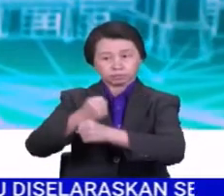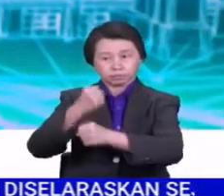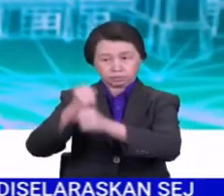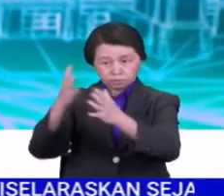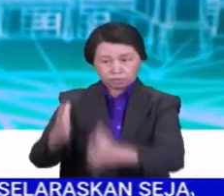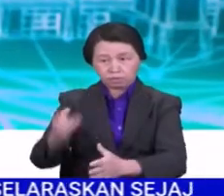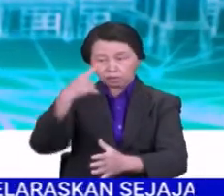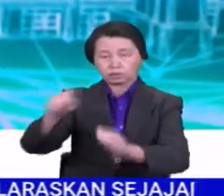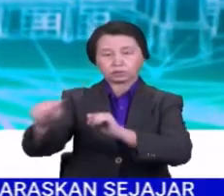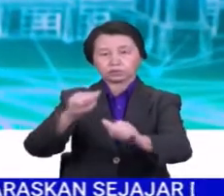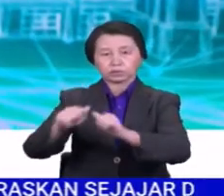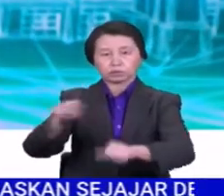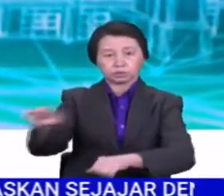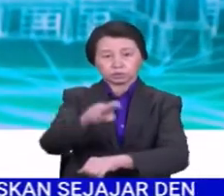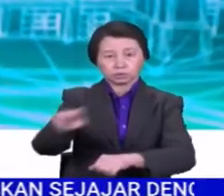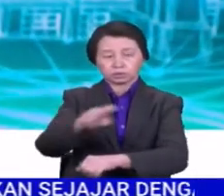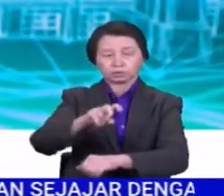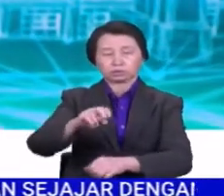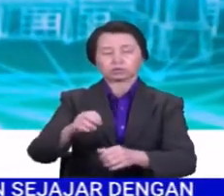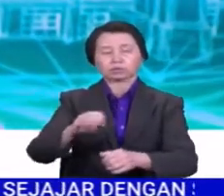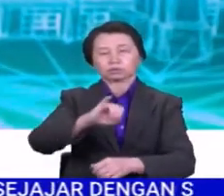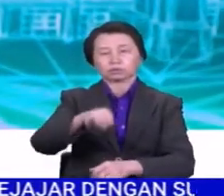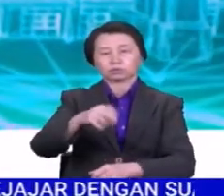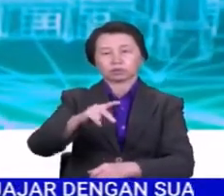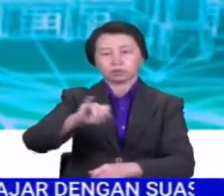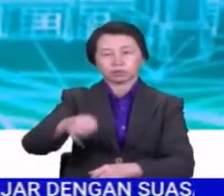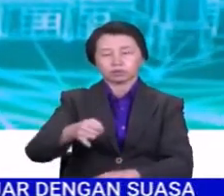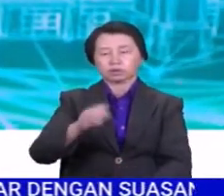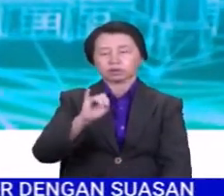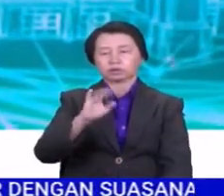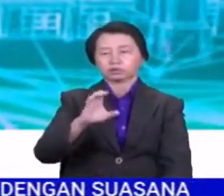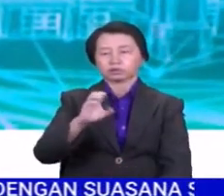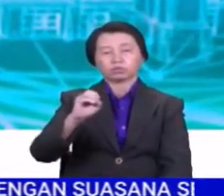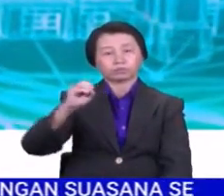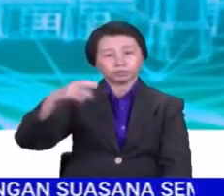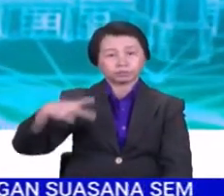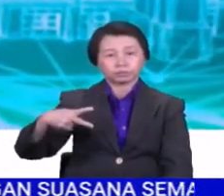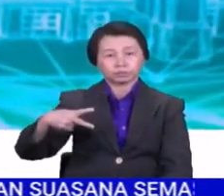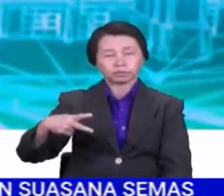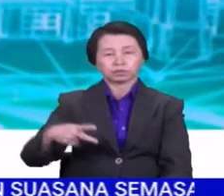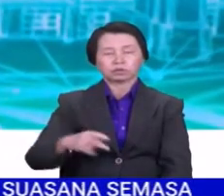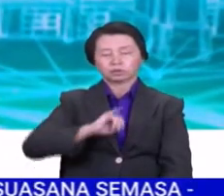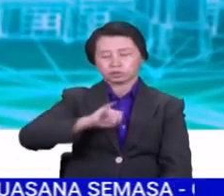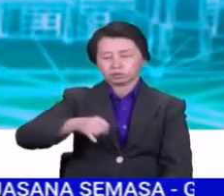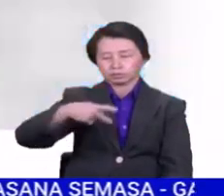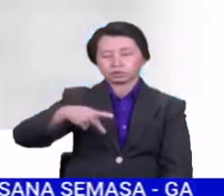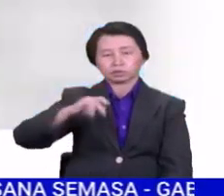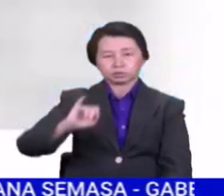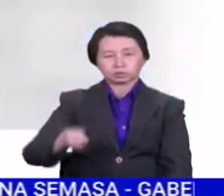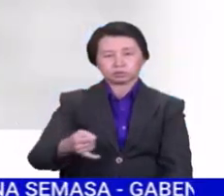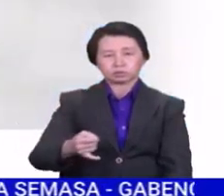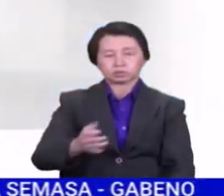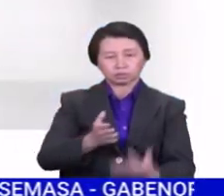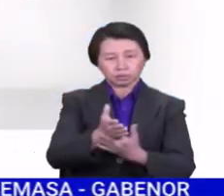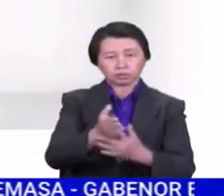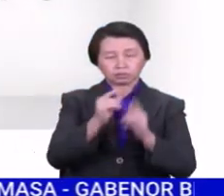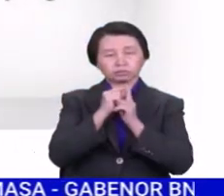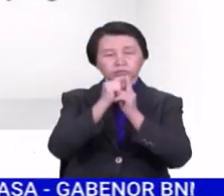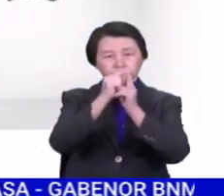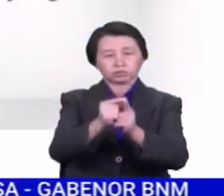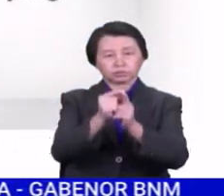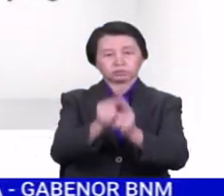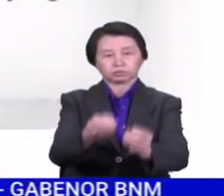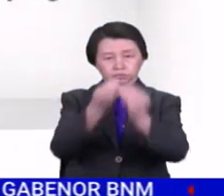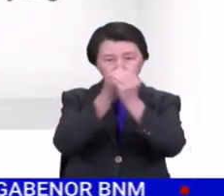bagi activity pengangkutan Jalan 2020 ICB jabatan pengangkutan Jalan JPG Bruce satu kenyataan